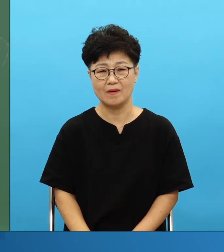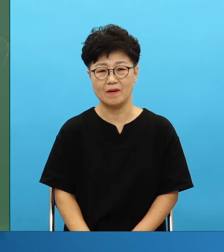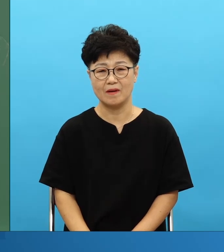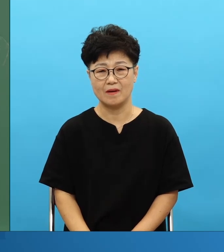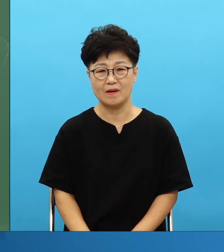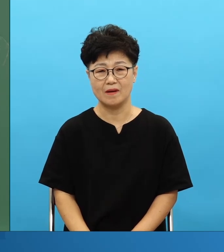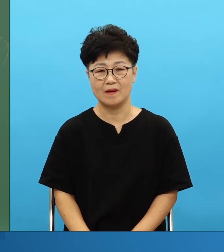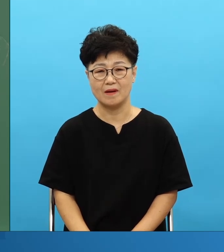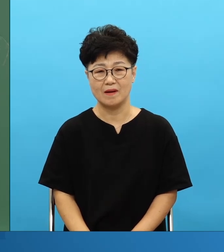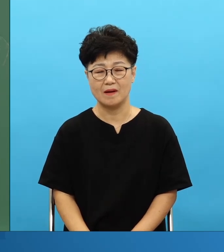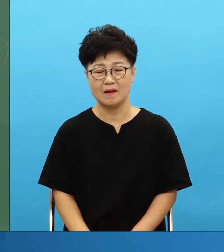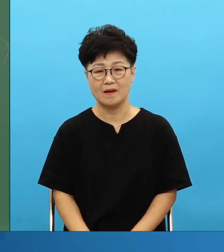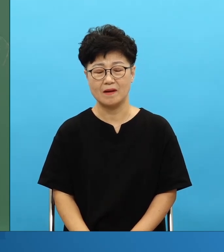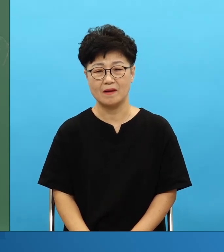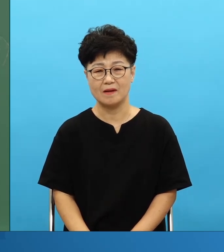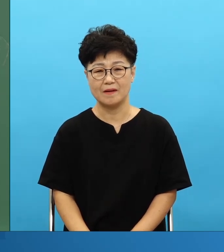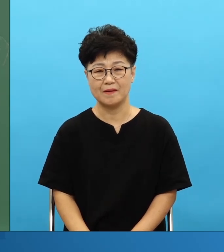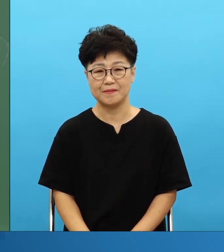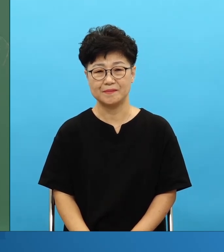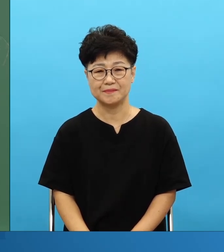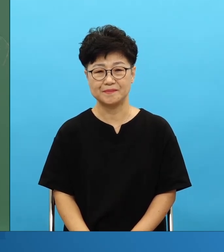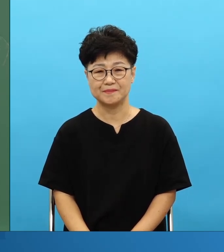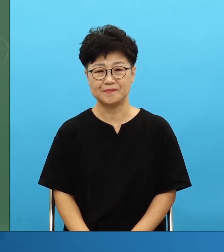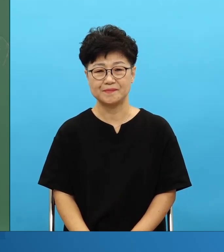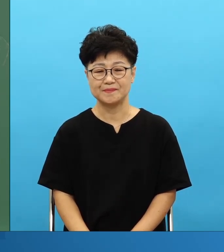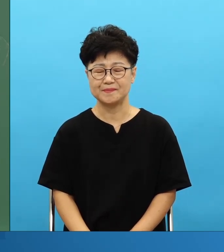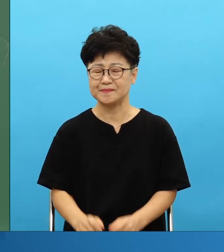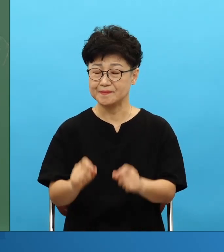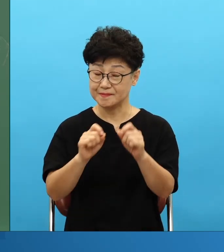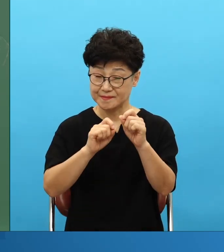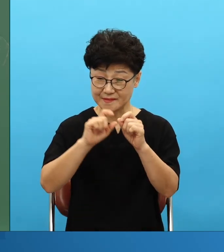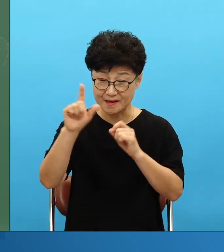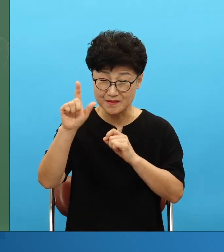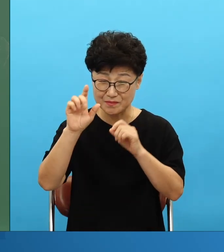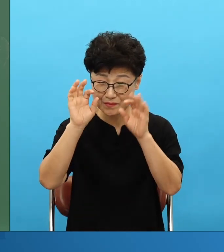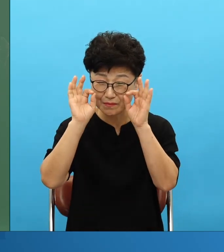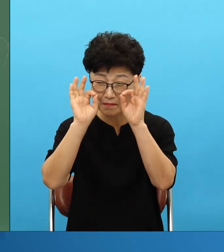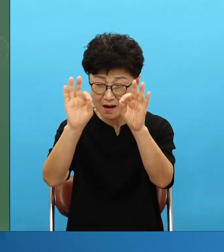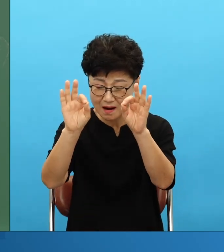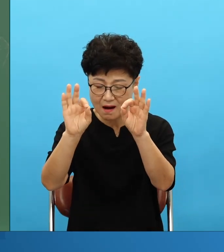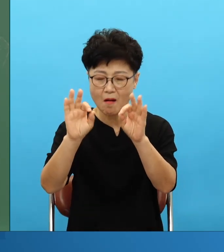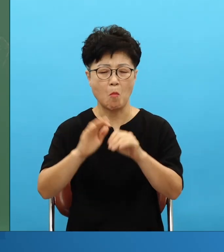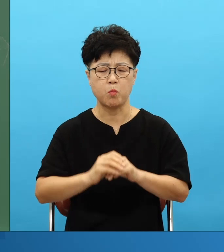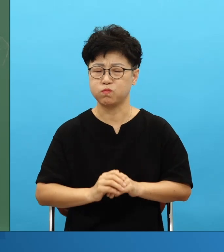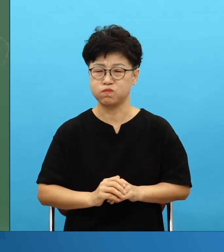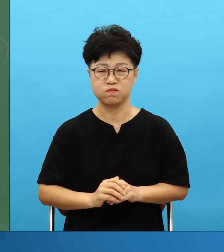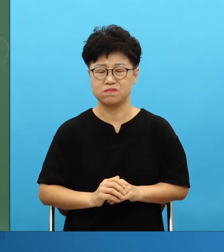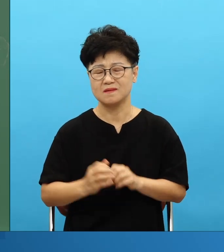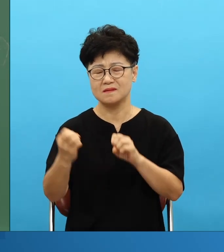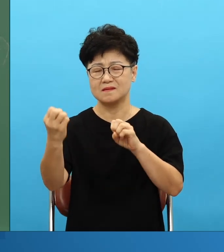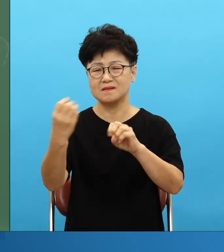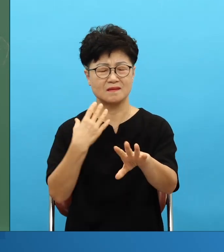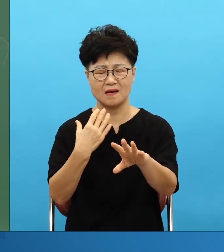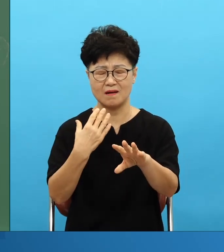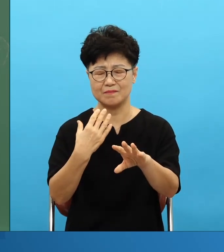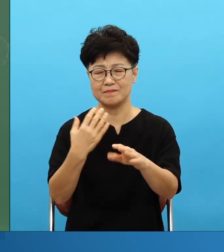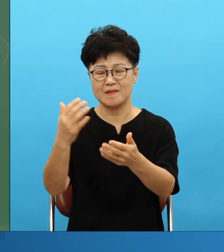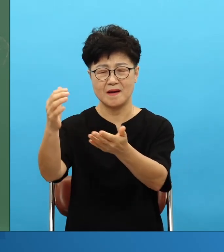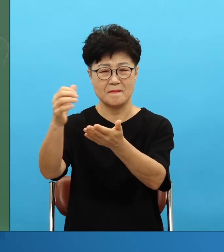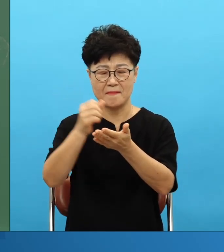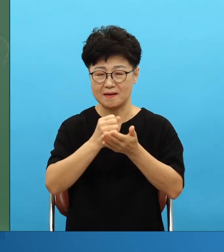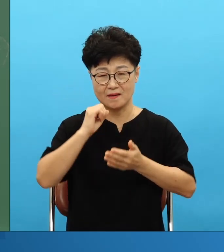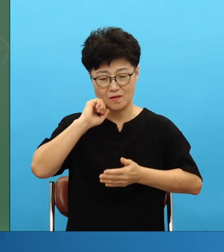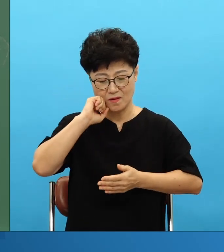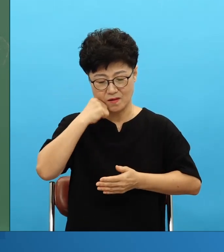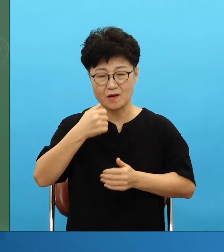다가 사실은 응답받을 수 없는 상황 속에 다 있기 때문에 불가능해요. And honestly, they're all in a situation where they cannot